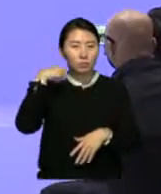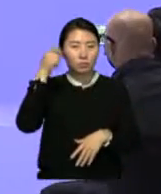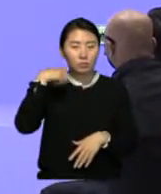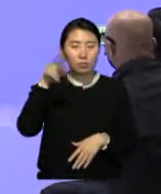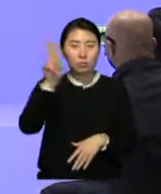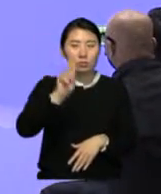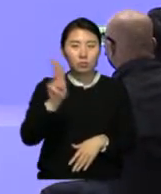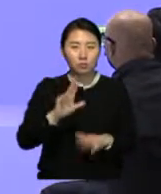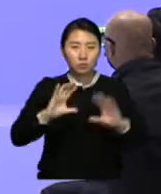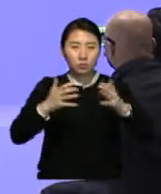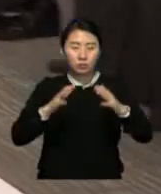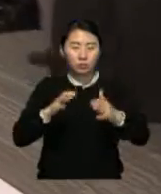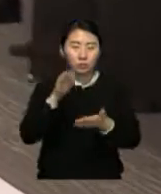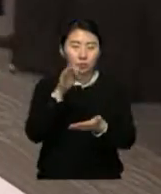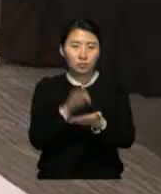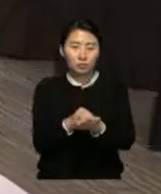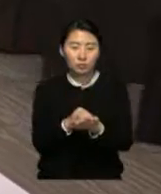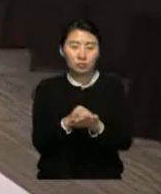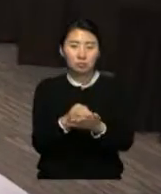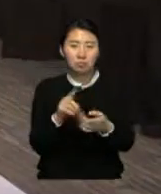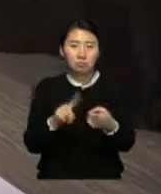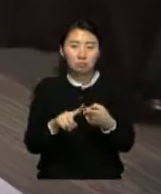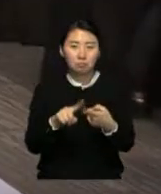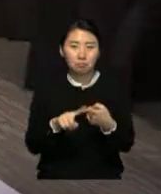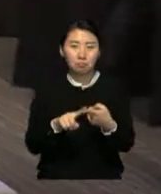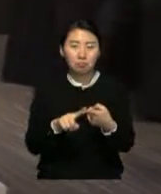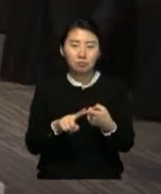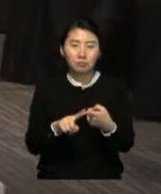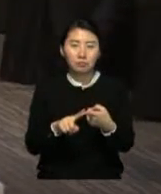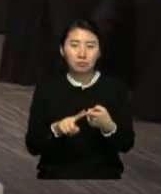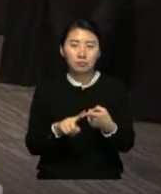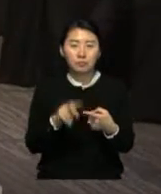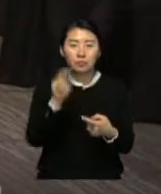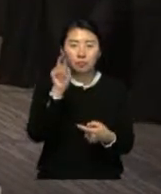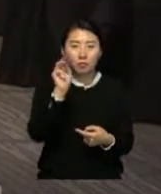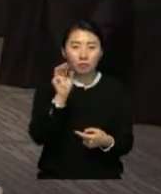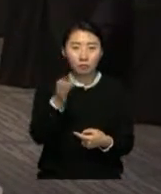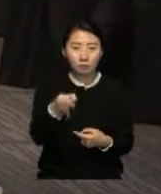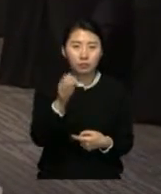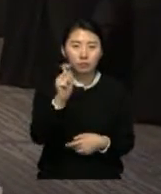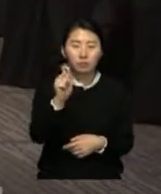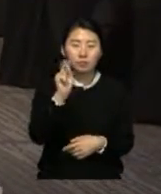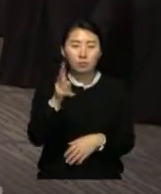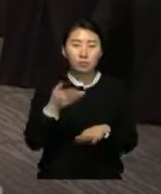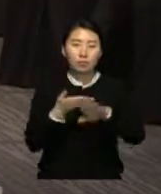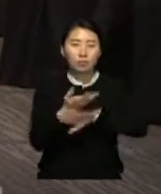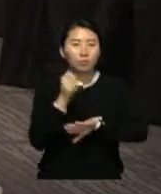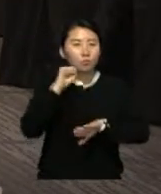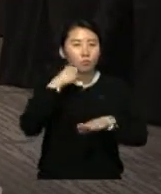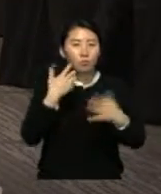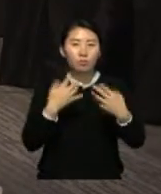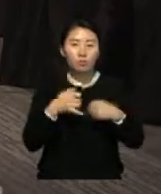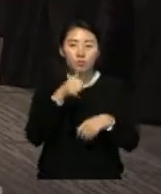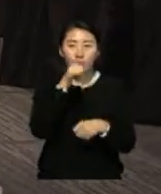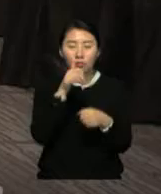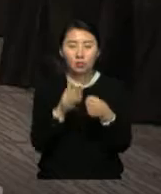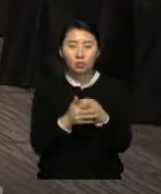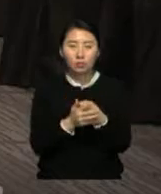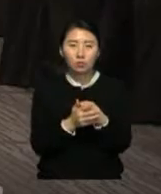중국이라든지 베트남이 저가 공세라든지 그다음에 그 FTA, TPP 등으로 해서 수출이 어려움이 있습니다. 그래서 이거를